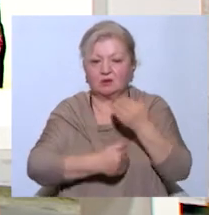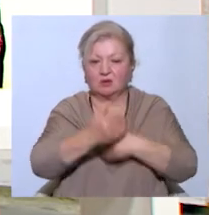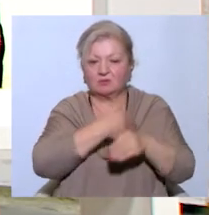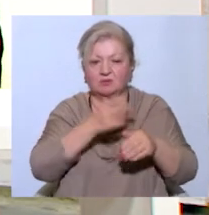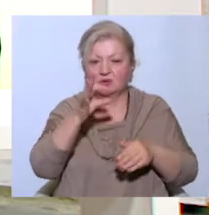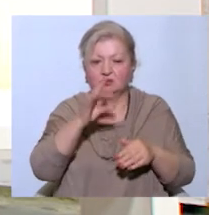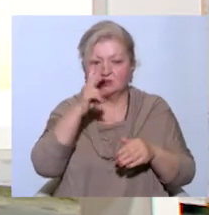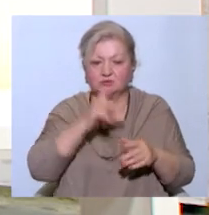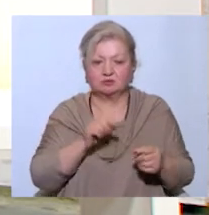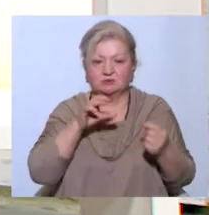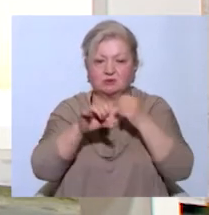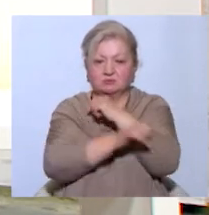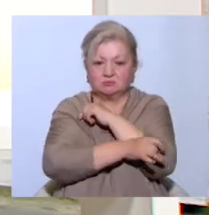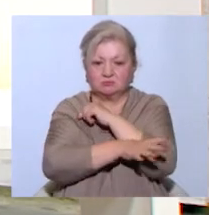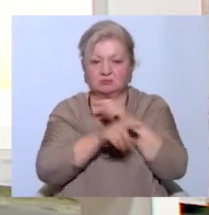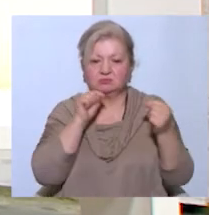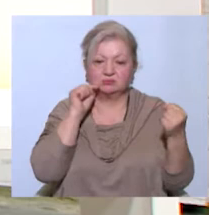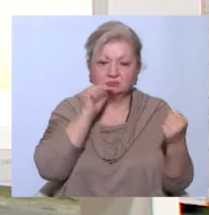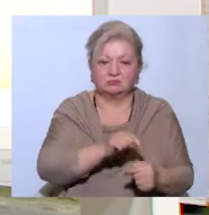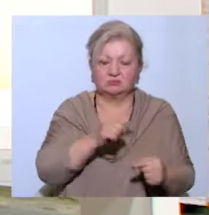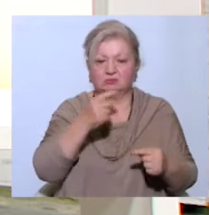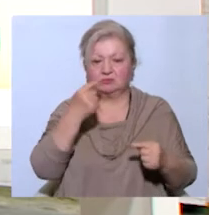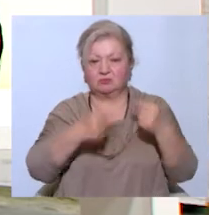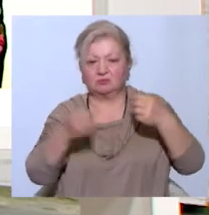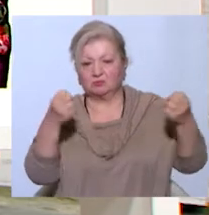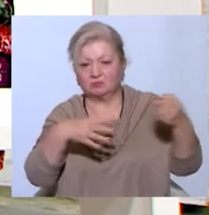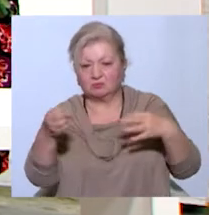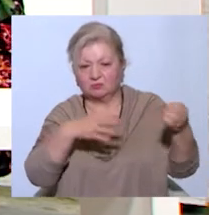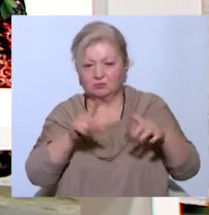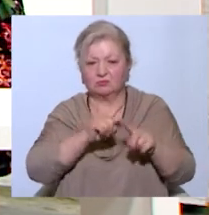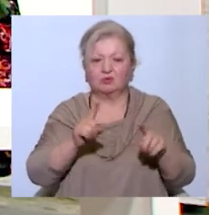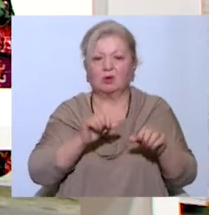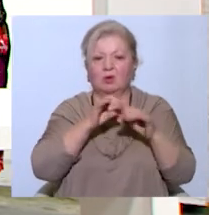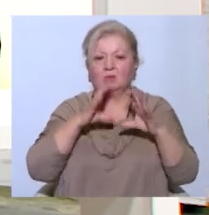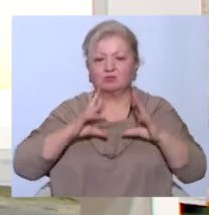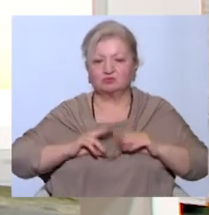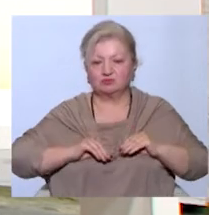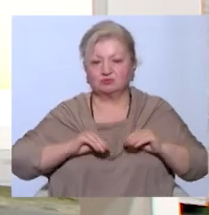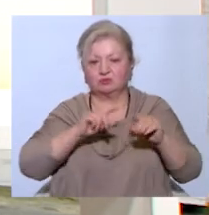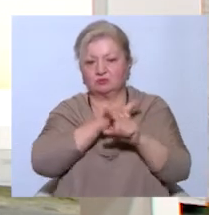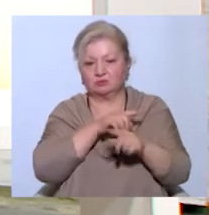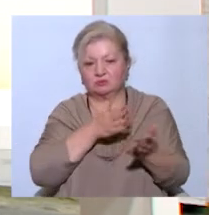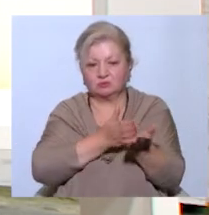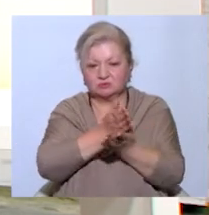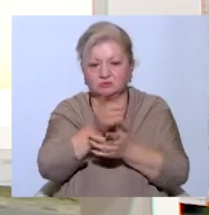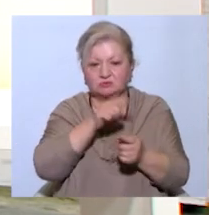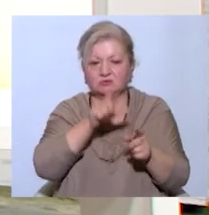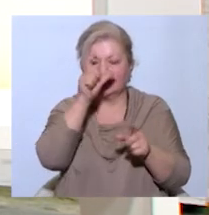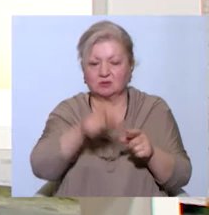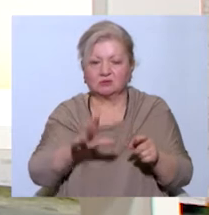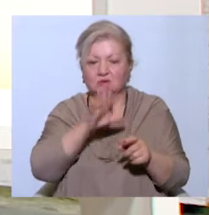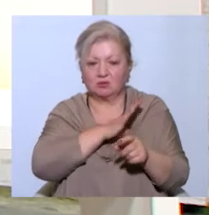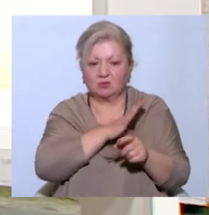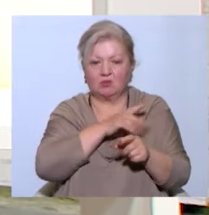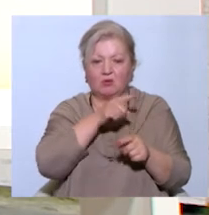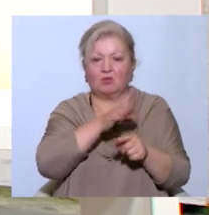ფენის სიღატაკის წინააღმდეგ საბრძოლველად და კონფლიქტების მშვიდობიანი გზით, რა თქმა უნდა, მათ შორის მოგვარების მიმართულებით. ეს იყო ადამიანი, ვინც